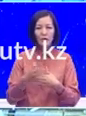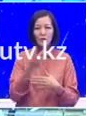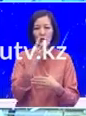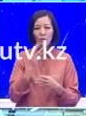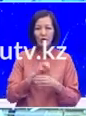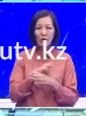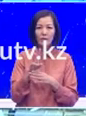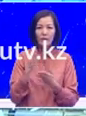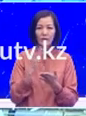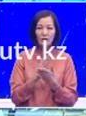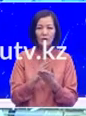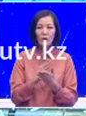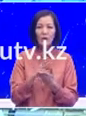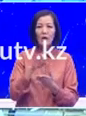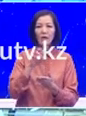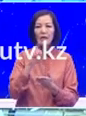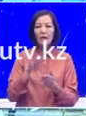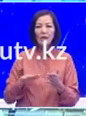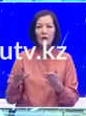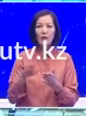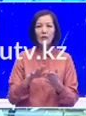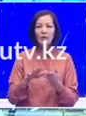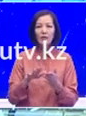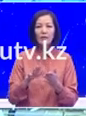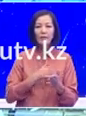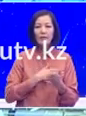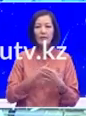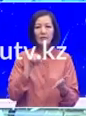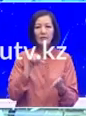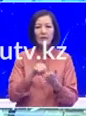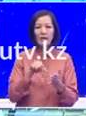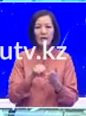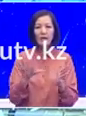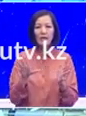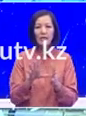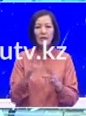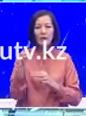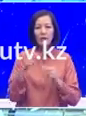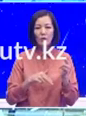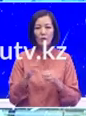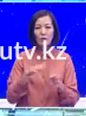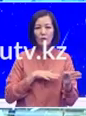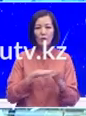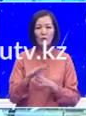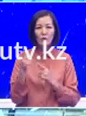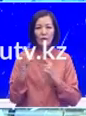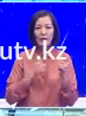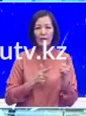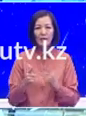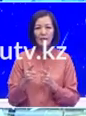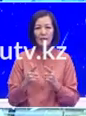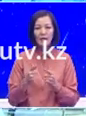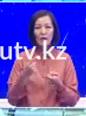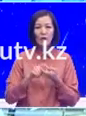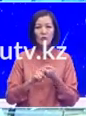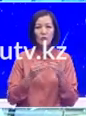жылумен қамтамасыз ету. Талғар ауданында да бұл істен тыс қалмады. Мұнда энергетикалық инфрақұрылым толығымен әзір. Қазір